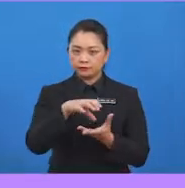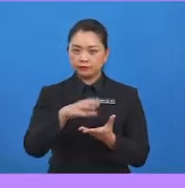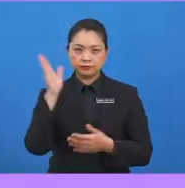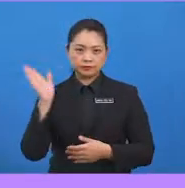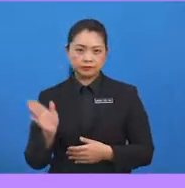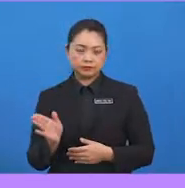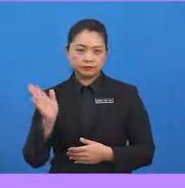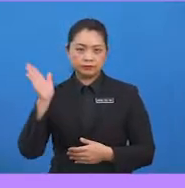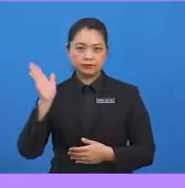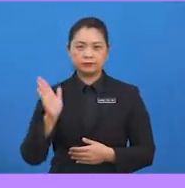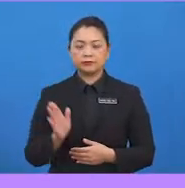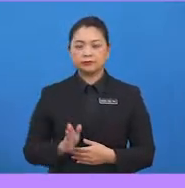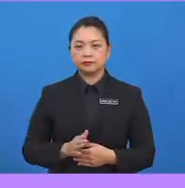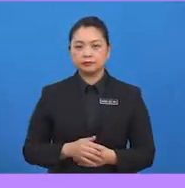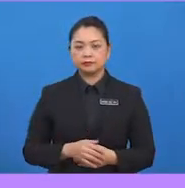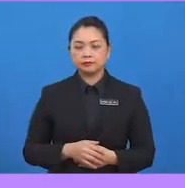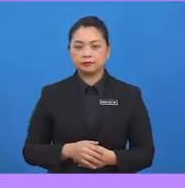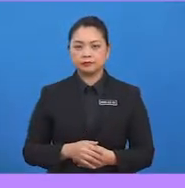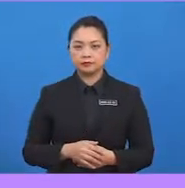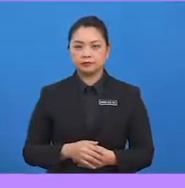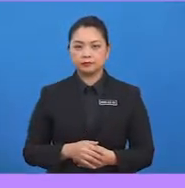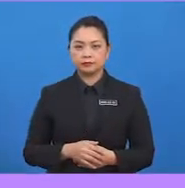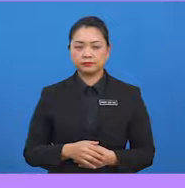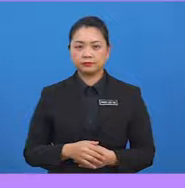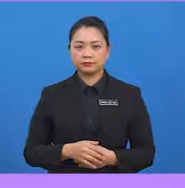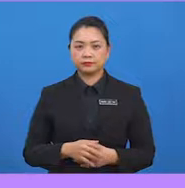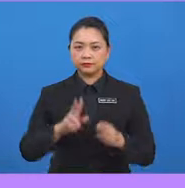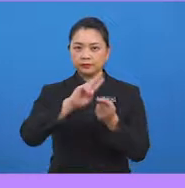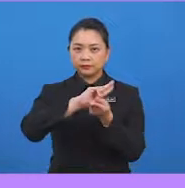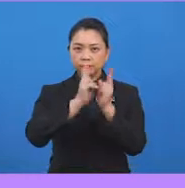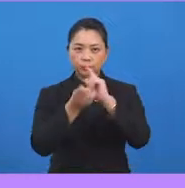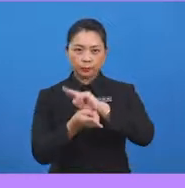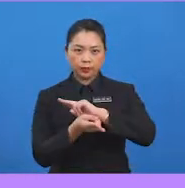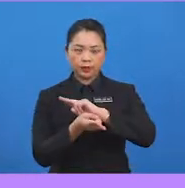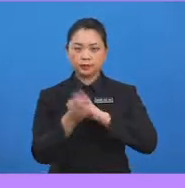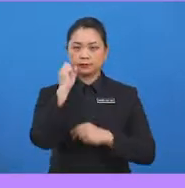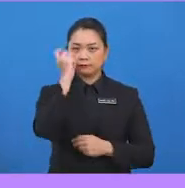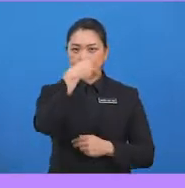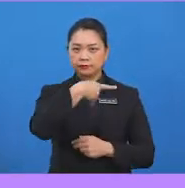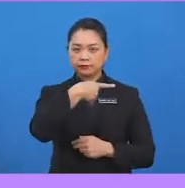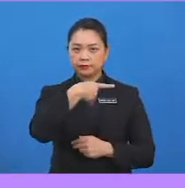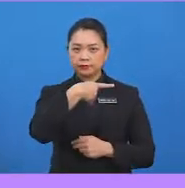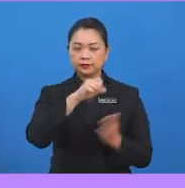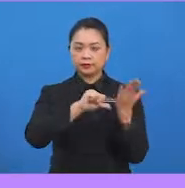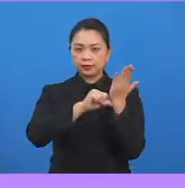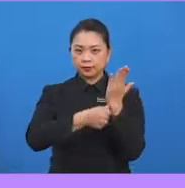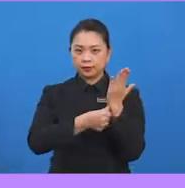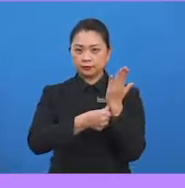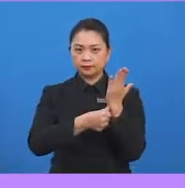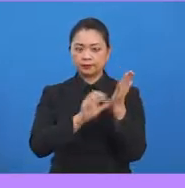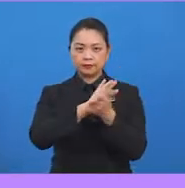magnesium 1% dan mangan 1% ini telah mengubah sifat asal